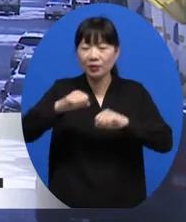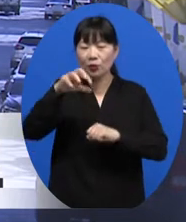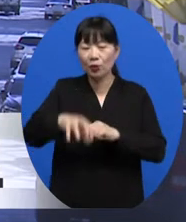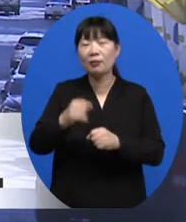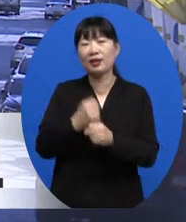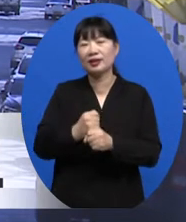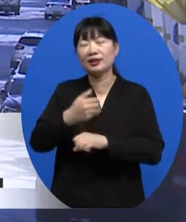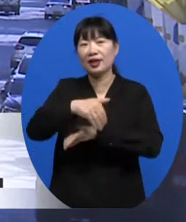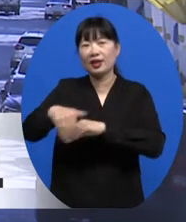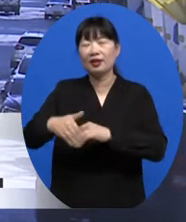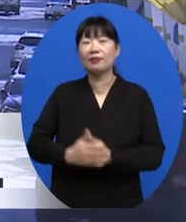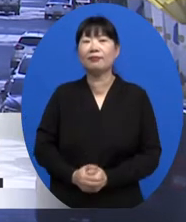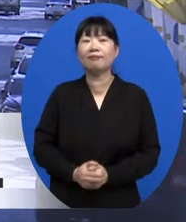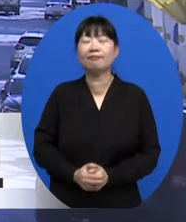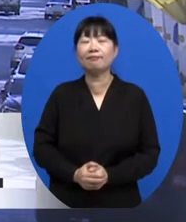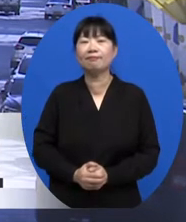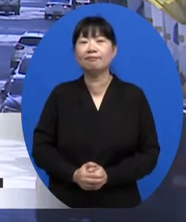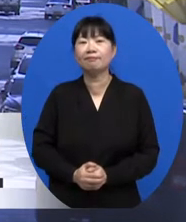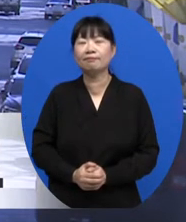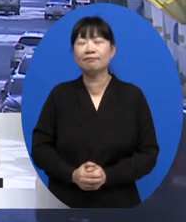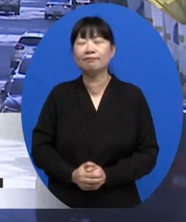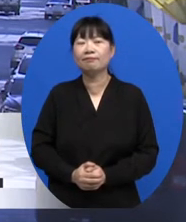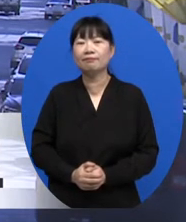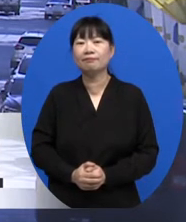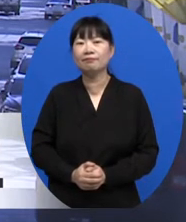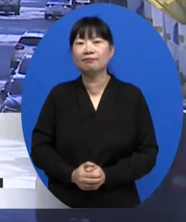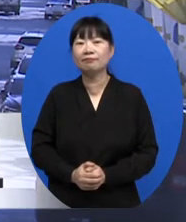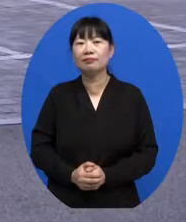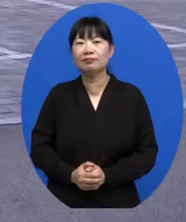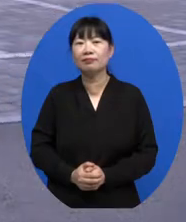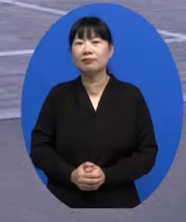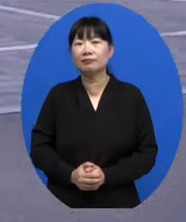건데요. 이슬비 기자가 자세한 내용 전해드립니다.